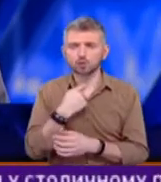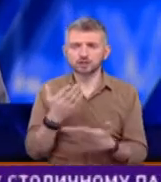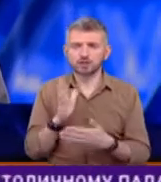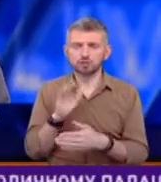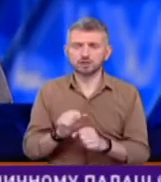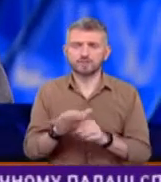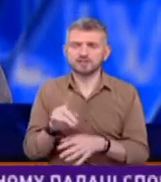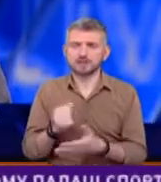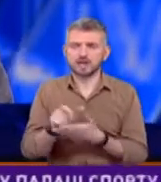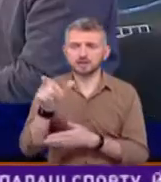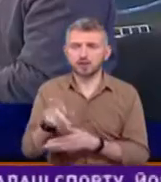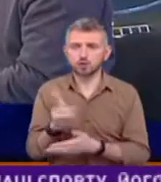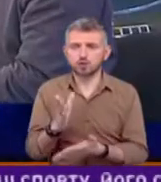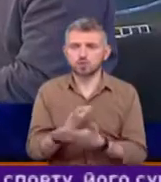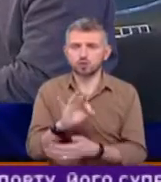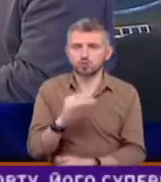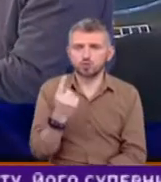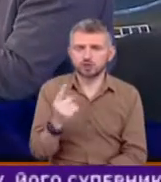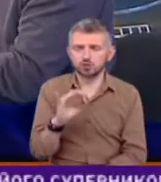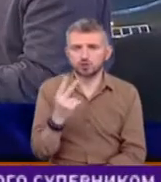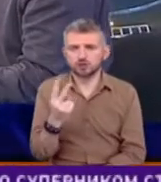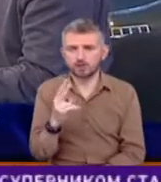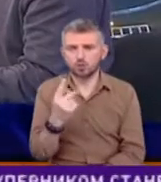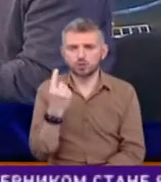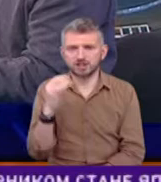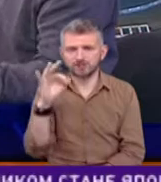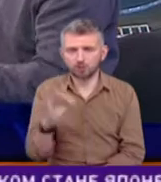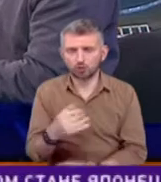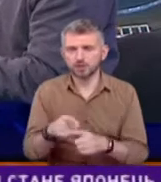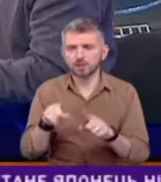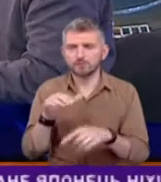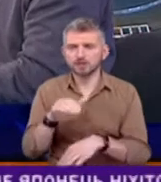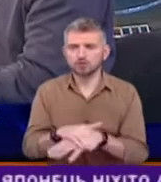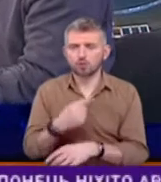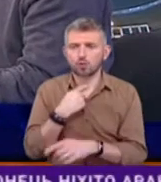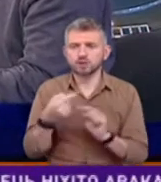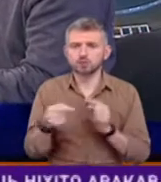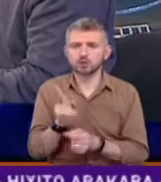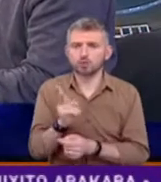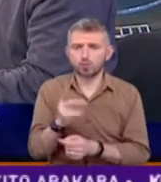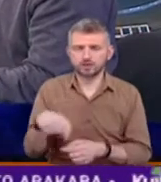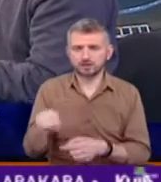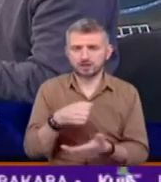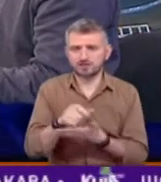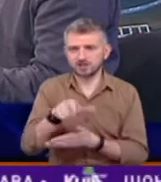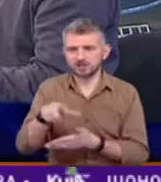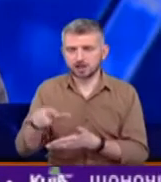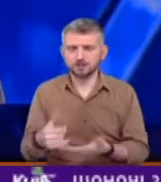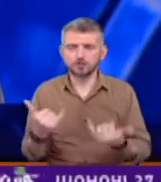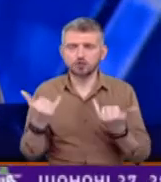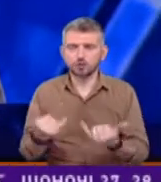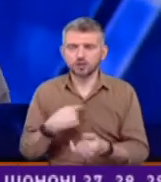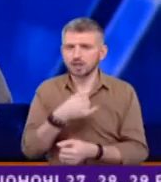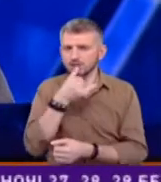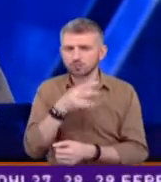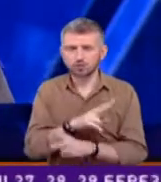буде відданий за кандидата, який має 0,1, 0,2 або навіть 1%, це фактично є голос проти когось із кандидатів. Тому на сьогодні я